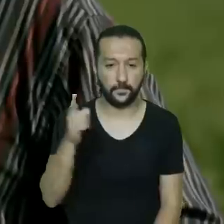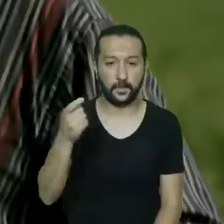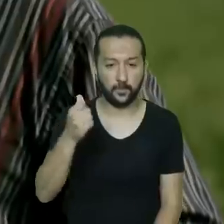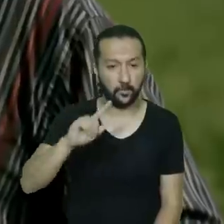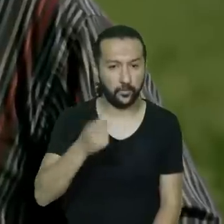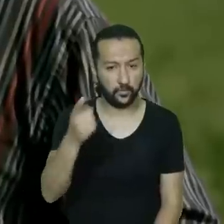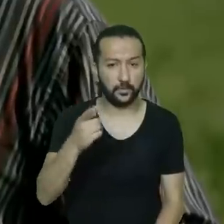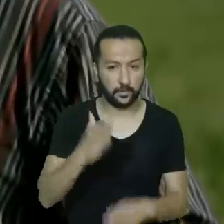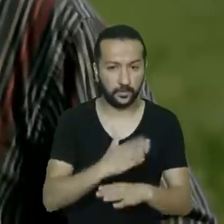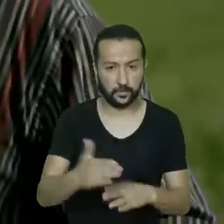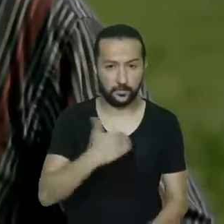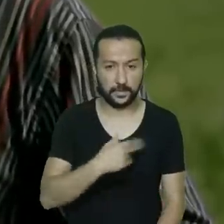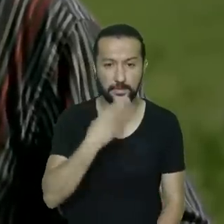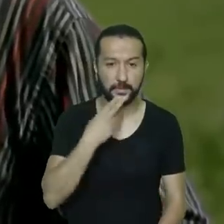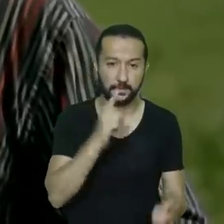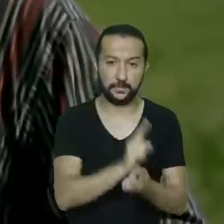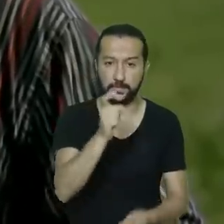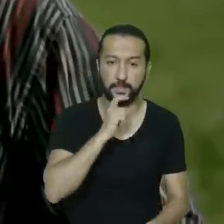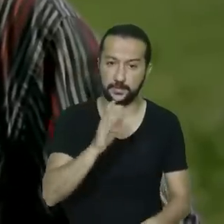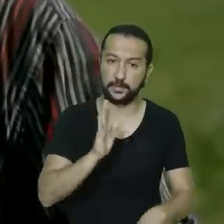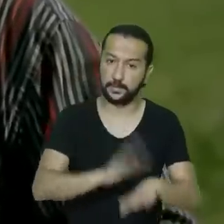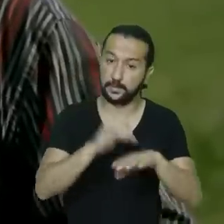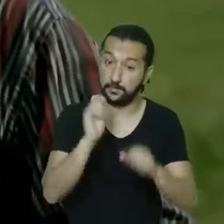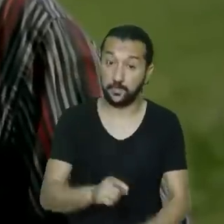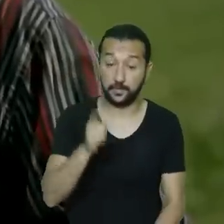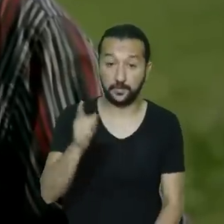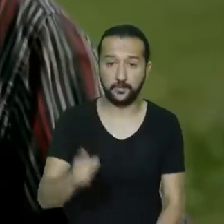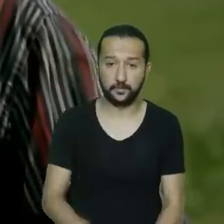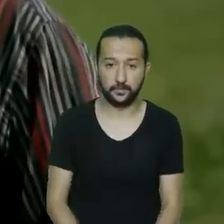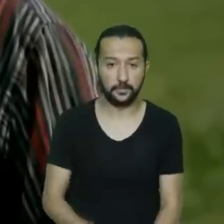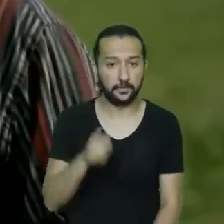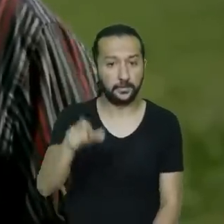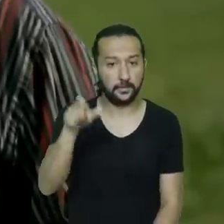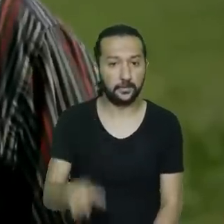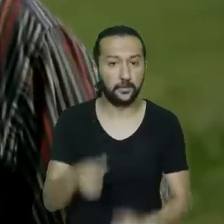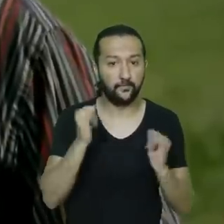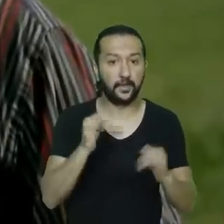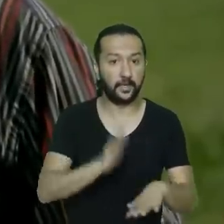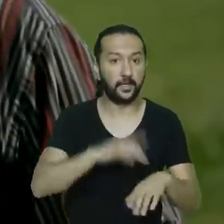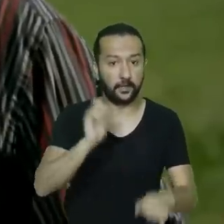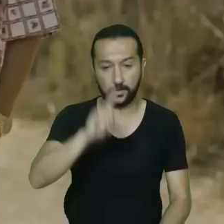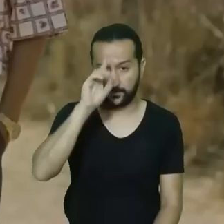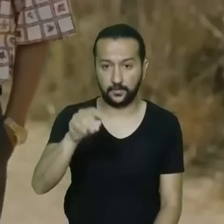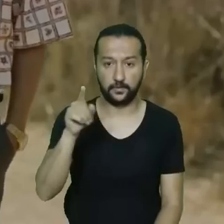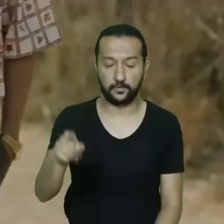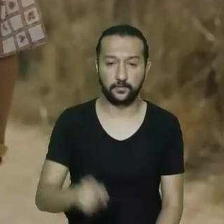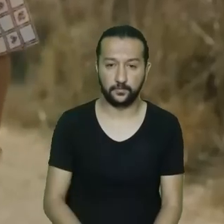Parayı buldum diye benim kızıma bir yanlış yaparsan seni çok çirkin ederim vallahi.